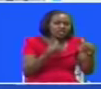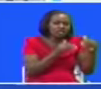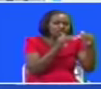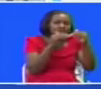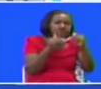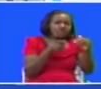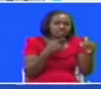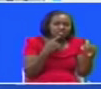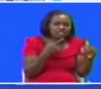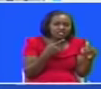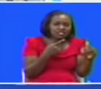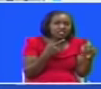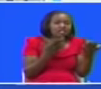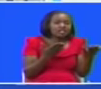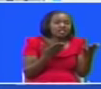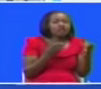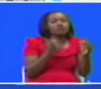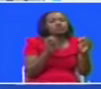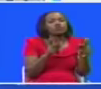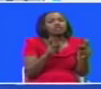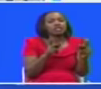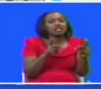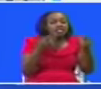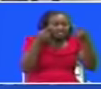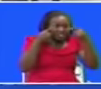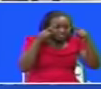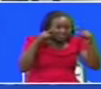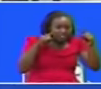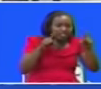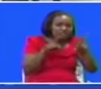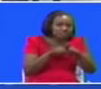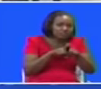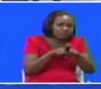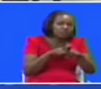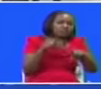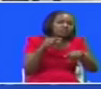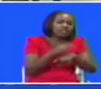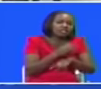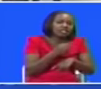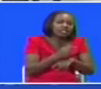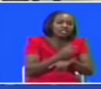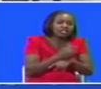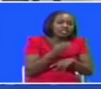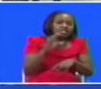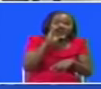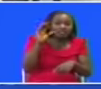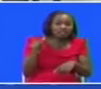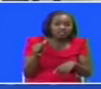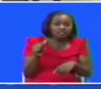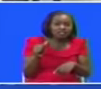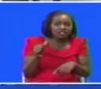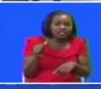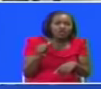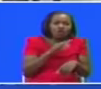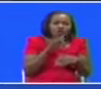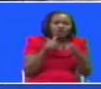kiwango wanasema ya kuwa wamefika kile kiwango kinatakikana. Thailand kadhalika. Ghana kadhalika. Sasa Ghana ni Afrika, Ethiopia ni Afrika,